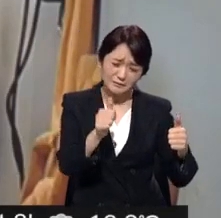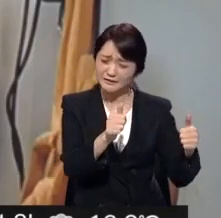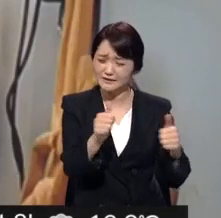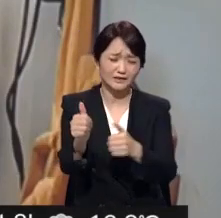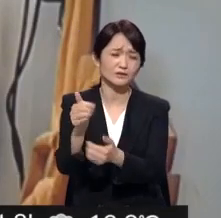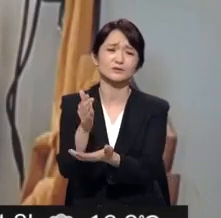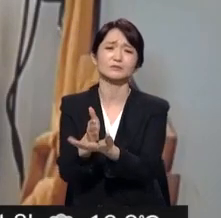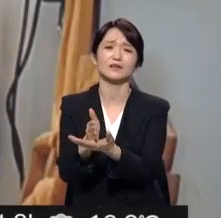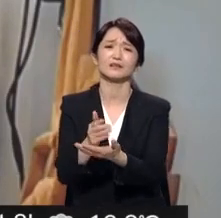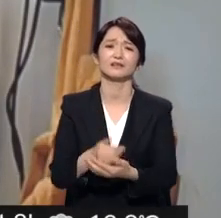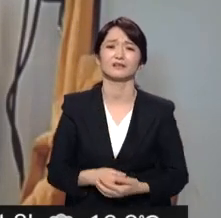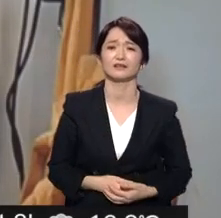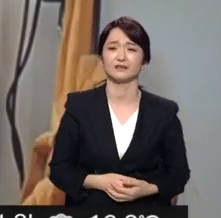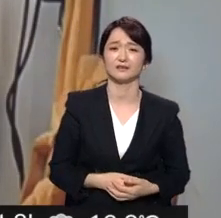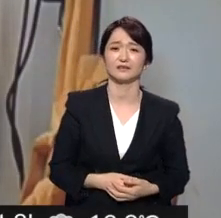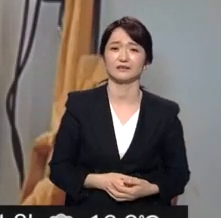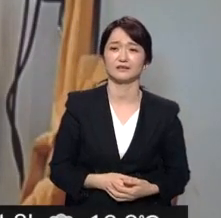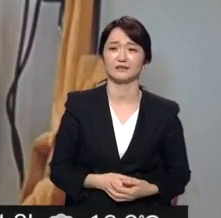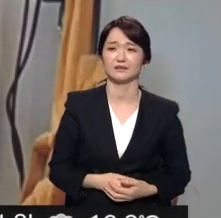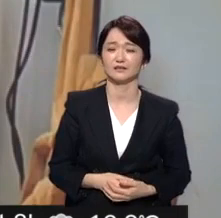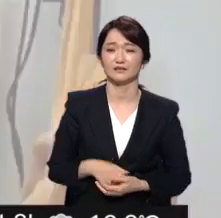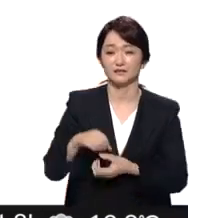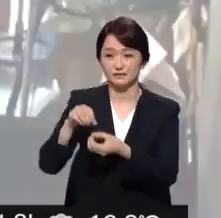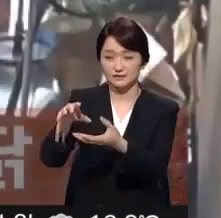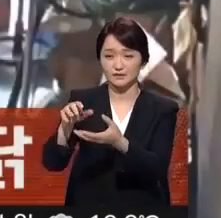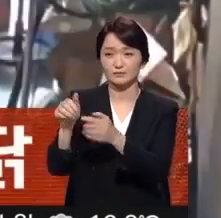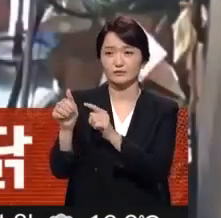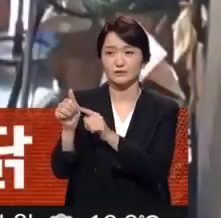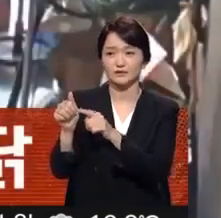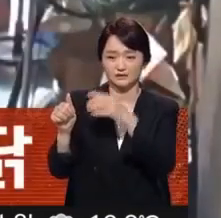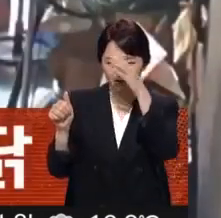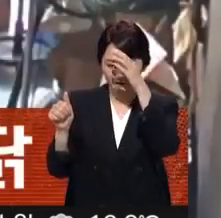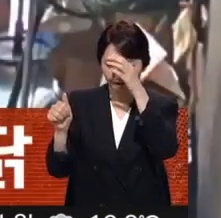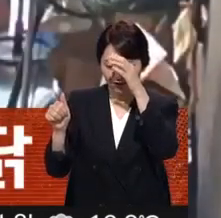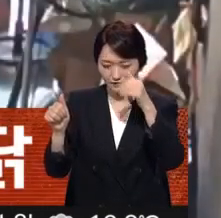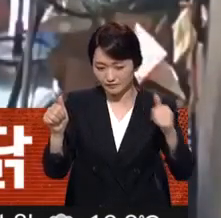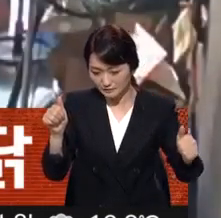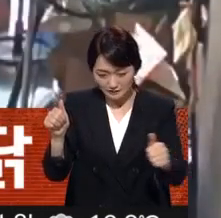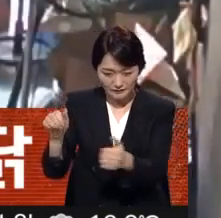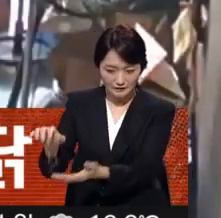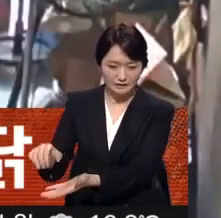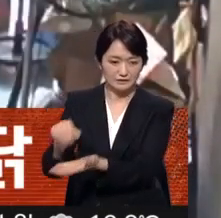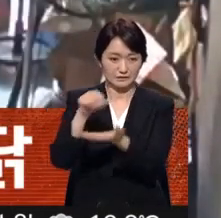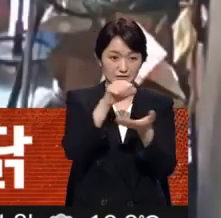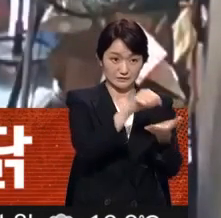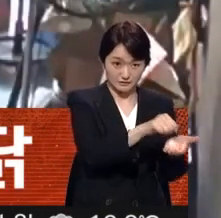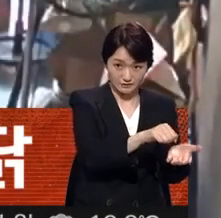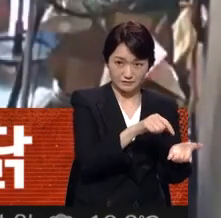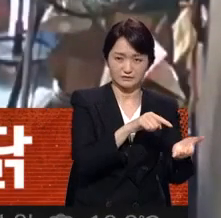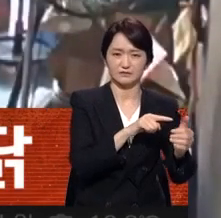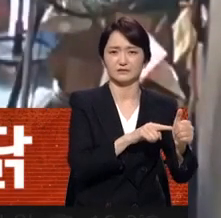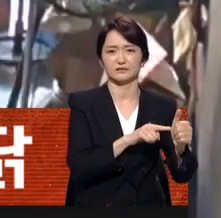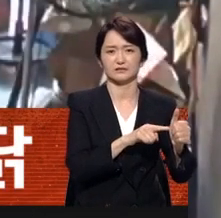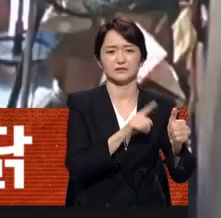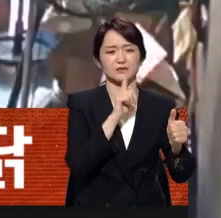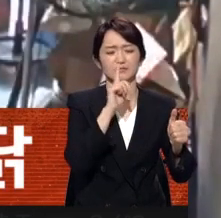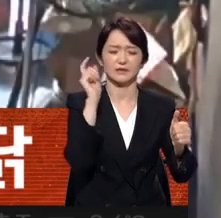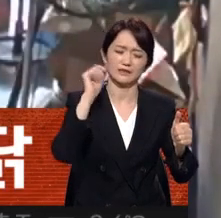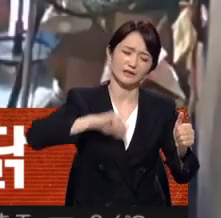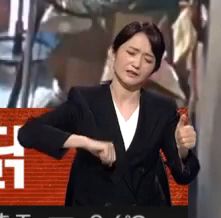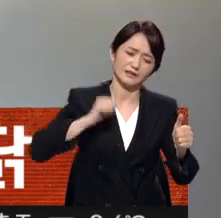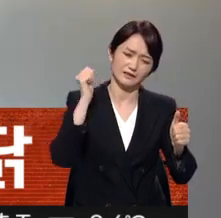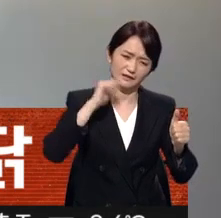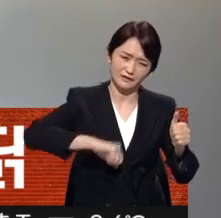왜 저래 택배 기사가 닭을 손으로 잡아서 차고 안으로 되돌려보내는데이 달기 좀처럼 말을 듣지 않고